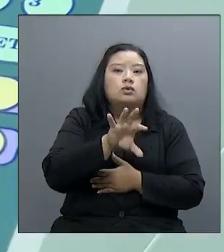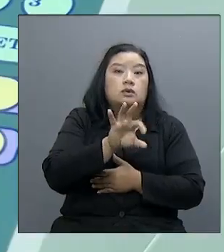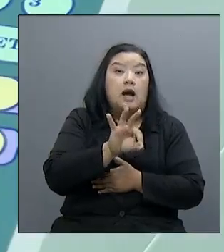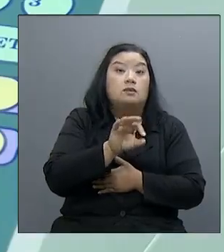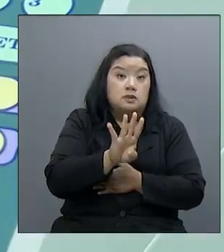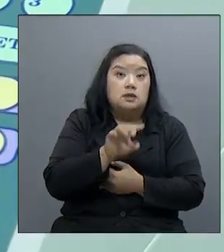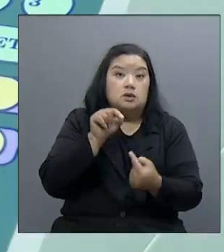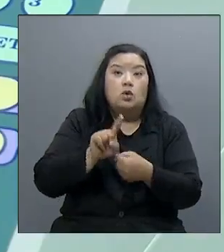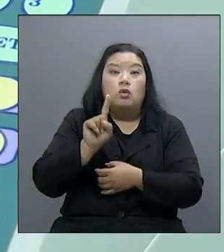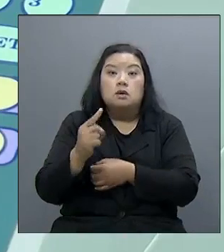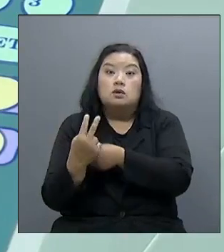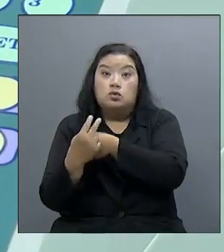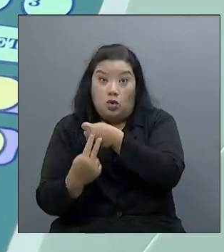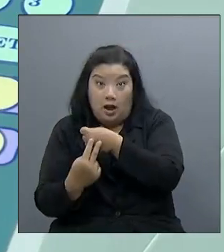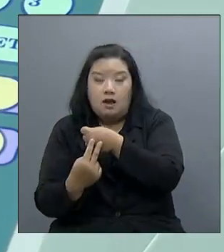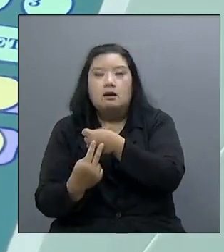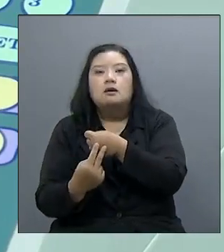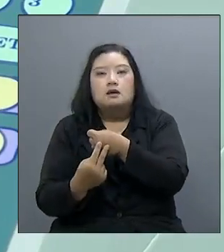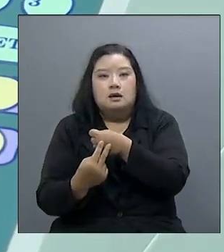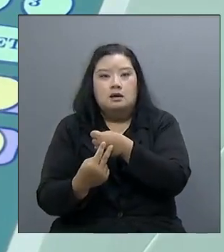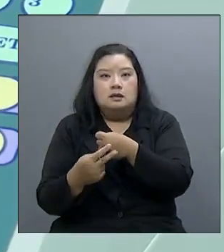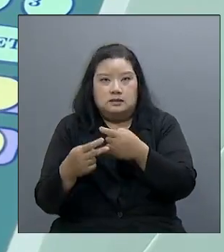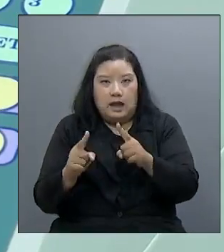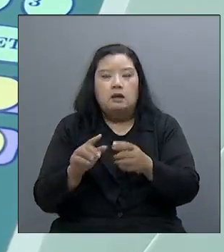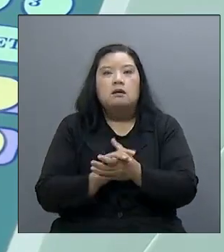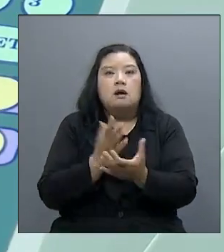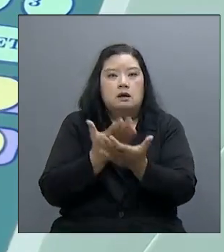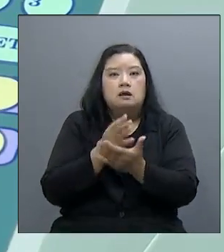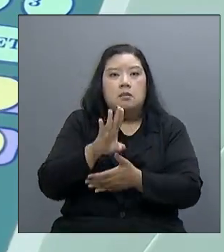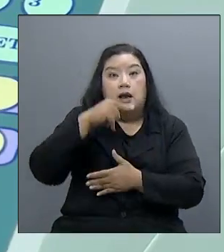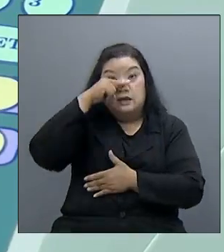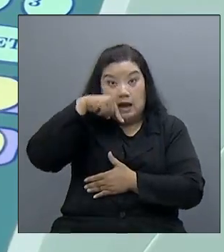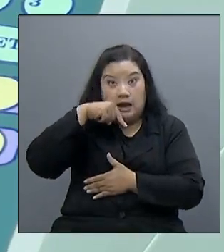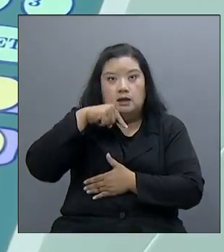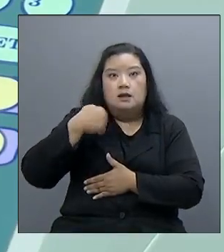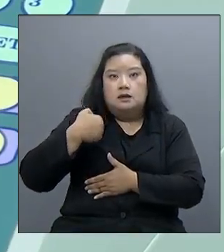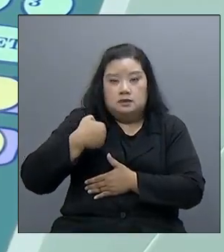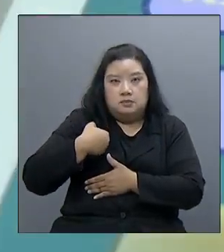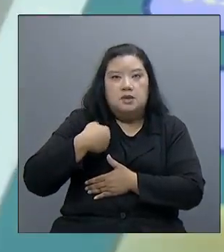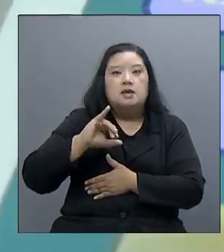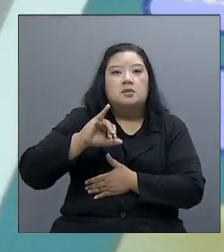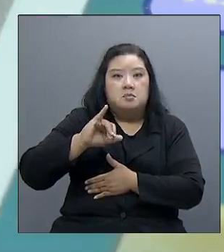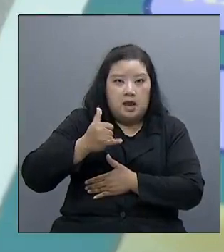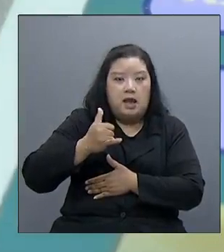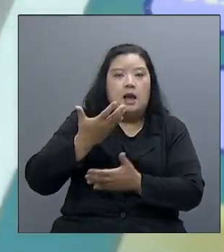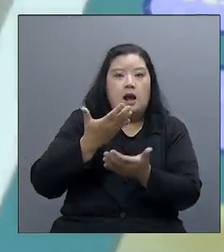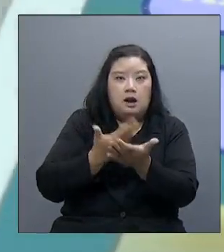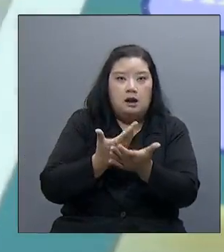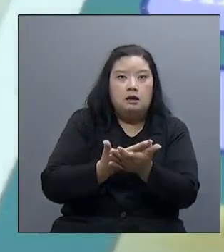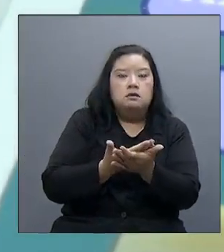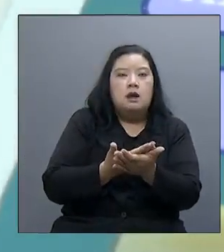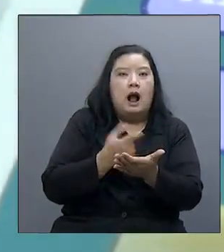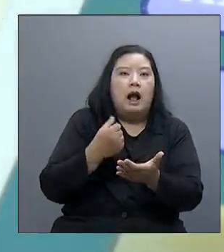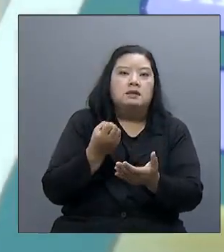ดอลลาร์สหรัฐแข็งค่าขึ้นมาเล็กน้อยค่ะแต่แนวโน้มค่าเงินบาทจะยังคงผันผวนแล้วก็กลับไปอ่อนค่าได้อีกนะคะจาก